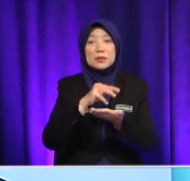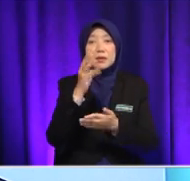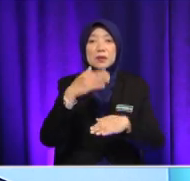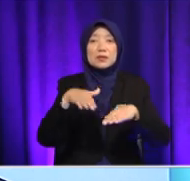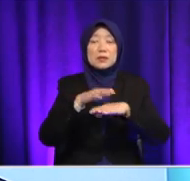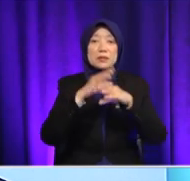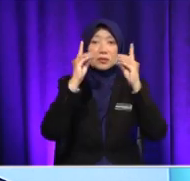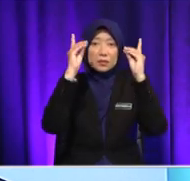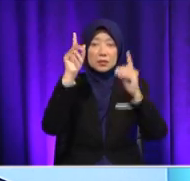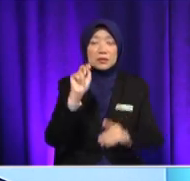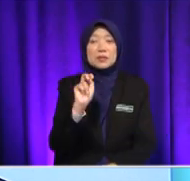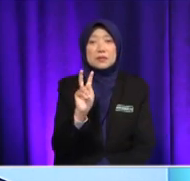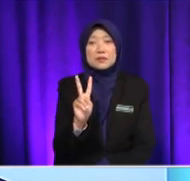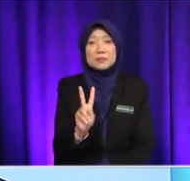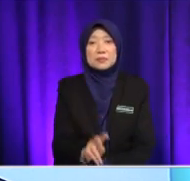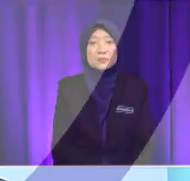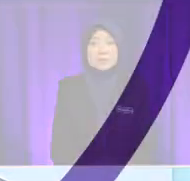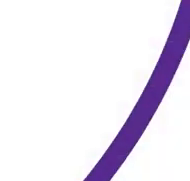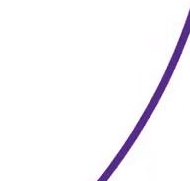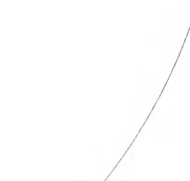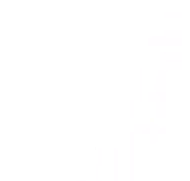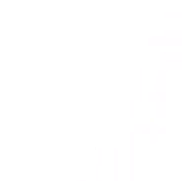di Direct TV KPM.